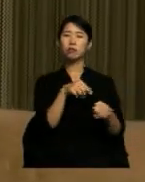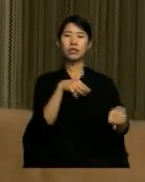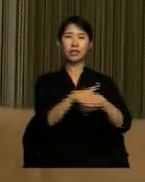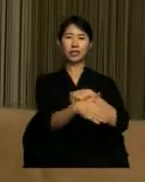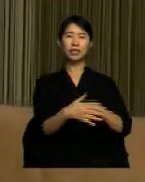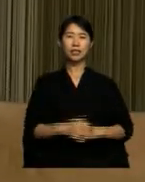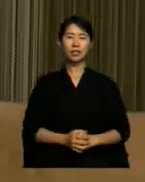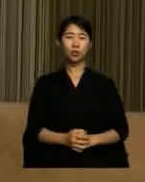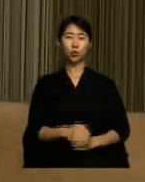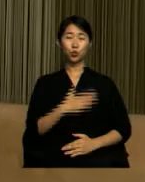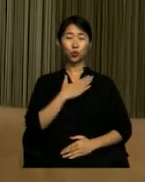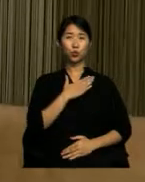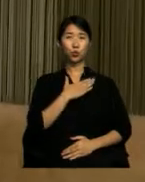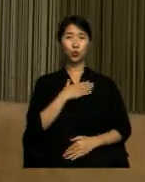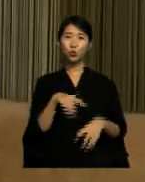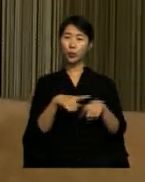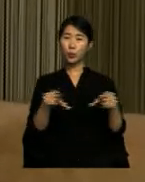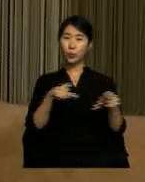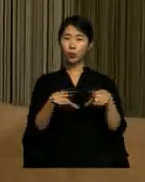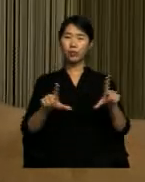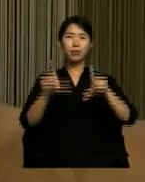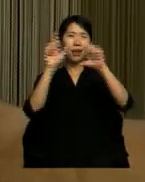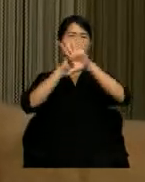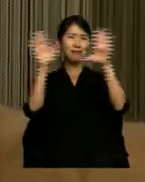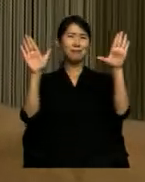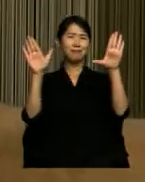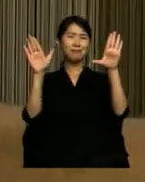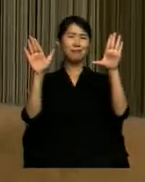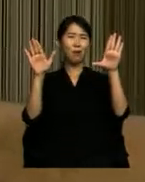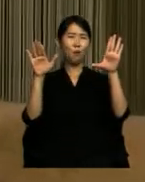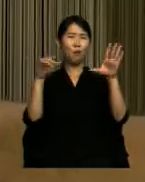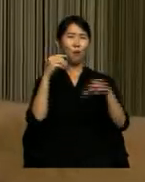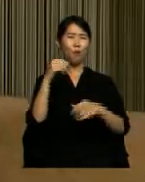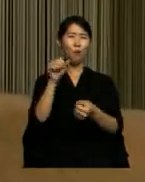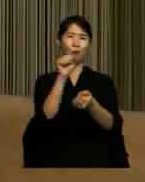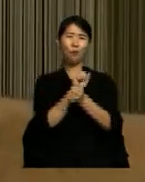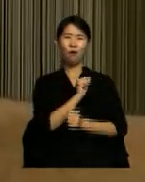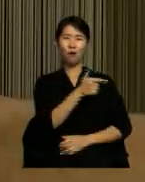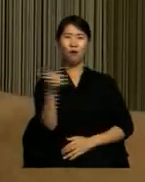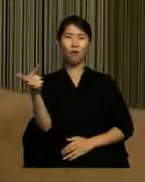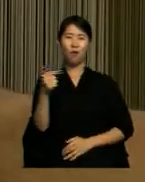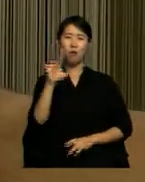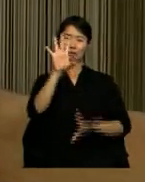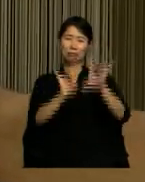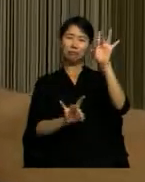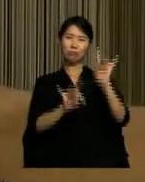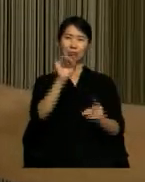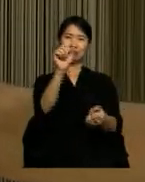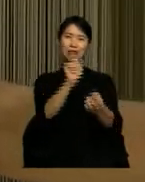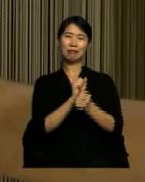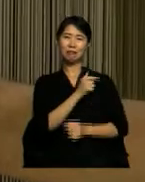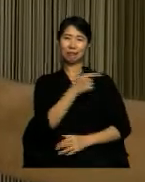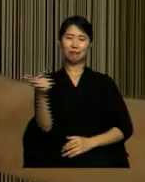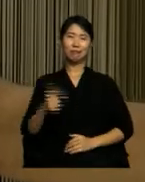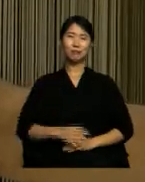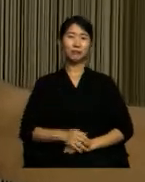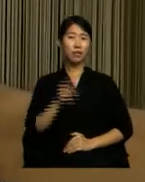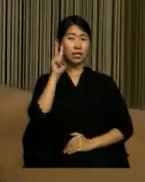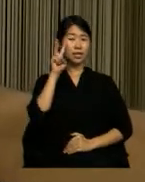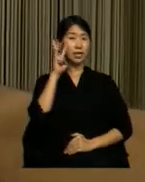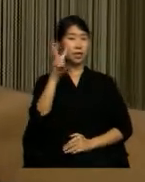시스템인데 저희 같은 경우 보통 날씨에 따라 많이 좌우가 돼요. 습도나 이런 거에 따라서 그래갖고 2, 3일씩 말리는 게 기본이에요,